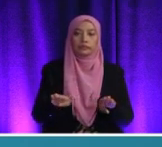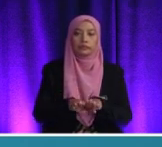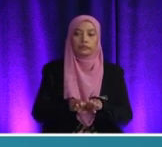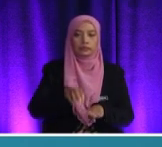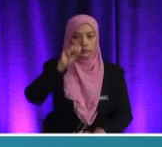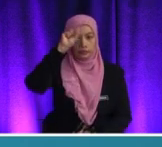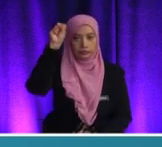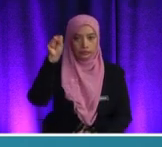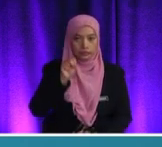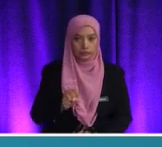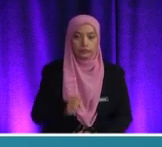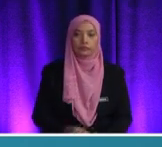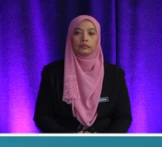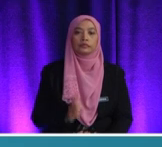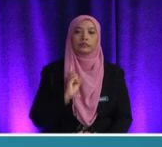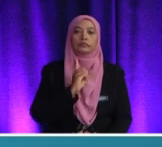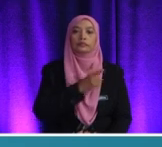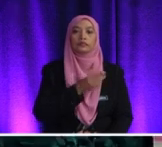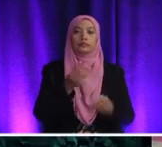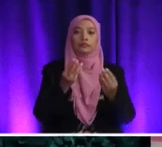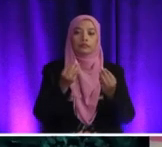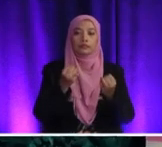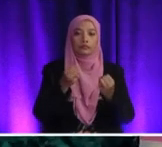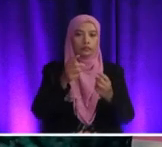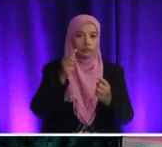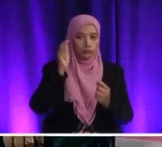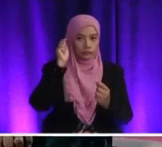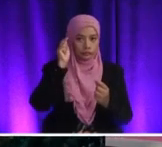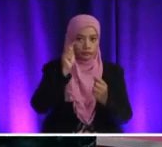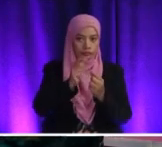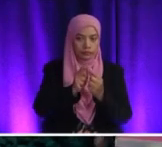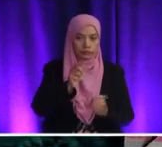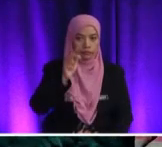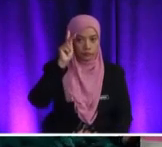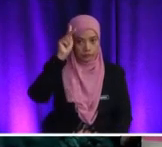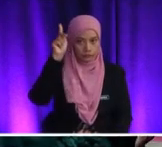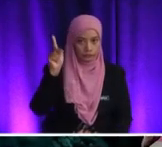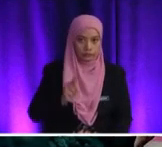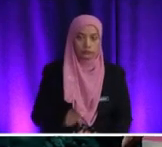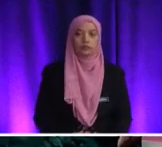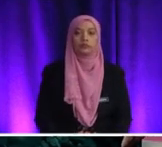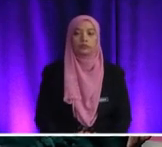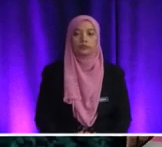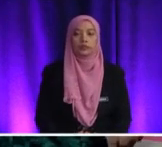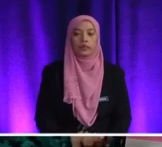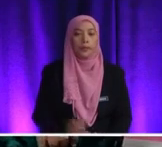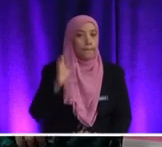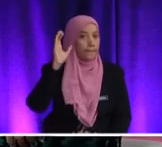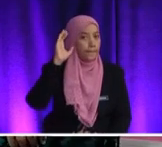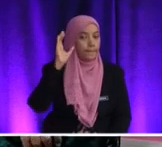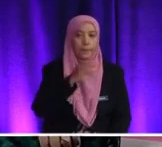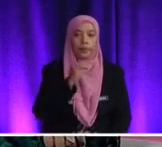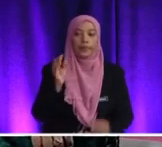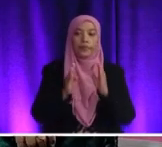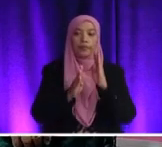hari ini sebenarnya Fiji hit enak menguji kemahiran mendengar dan bertutur e jadi